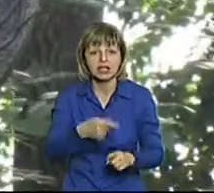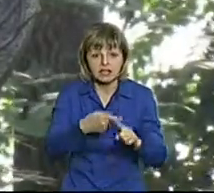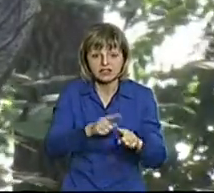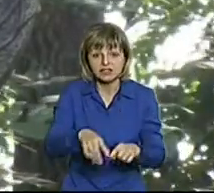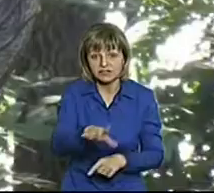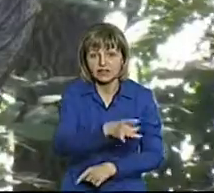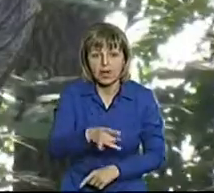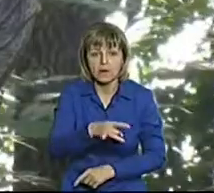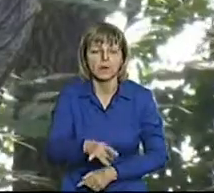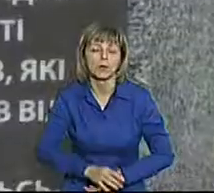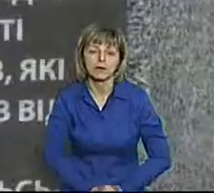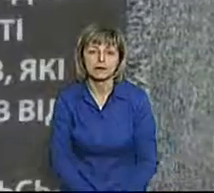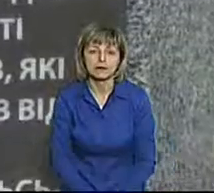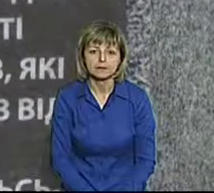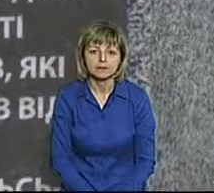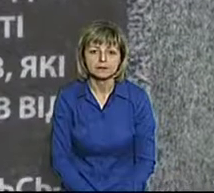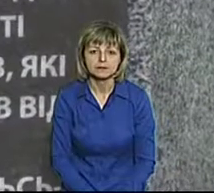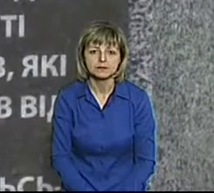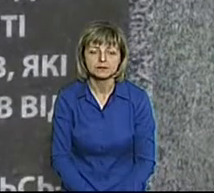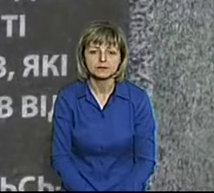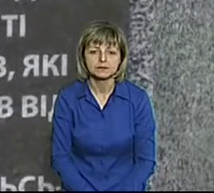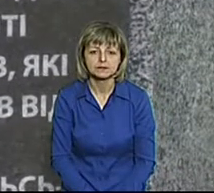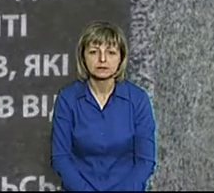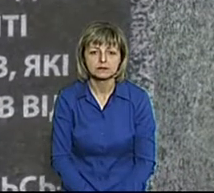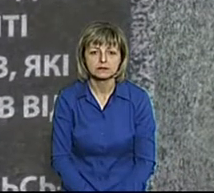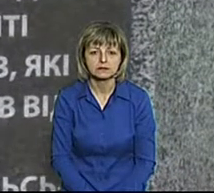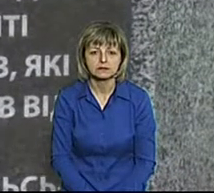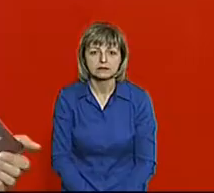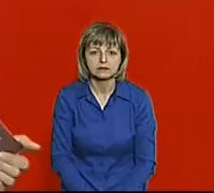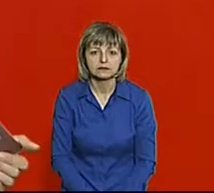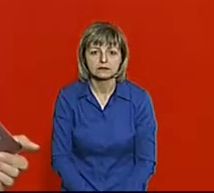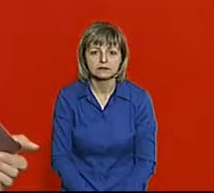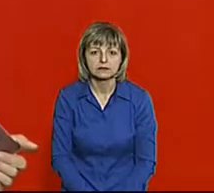Цянні. Петро Юровчик, Петро Потієвський. Новини на Суспільному. Луцьк.